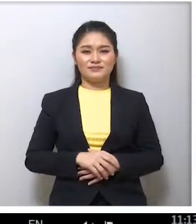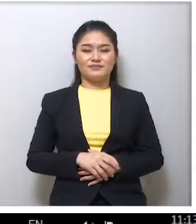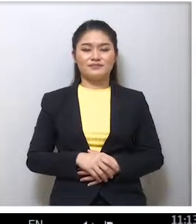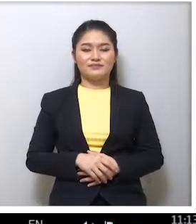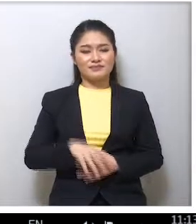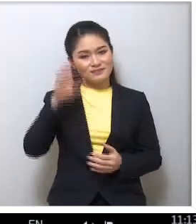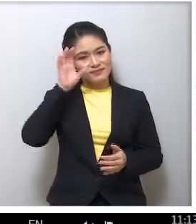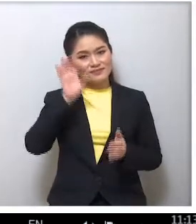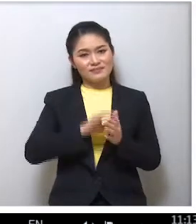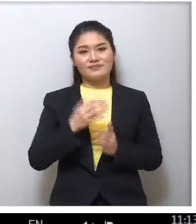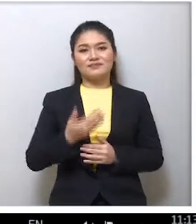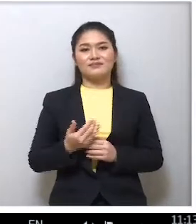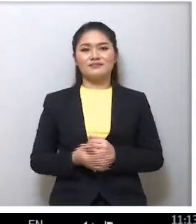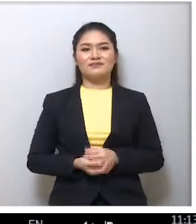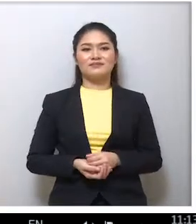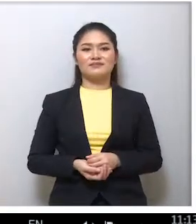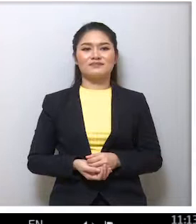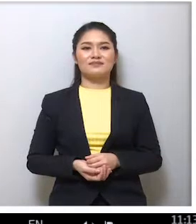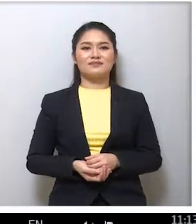ก็คือภาพนี้